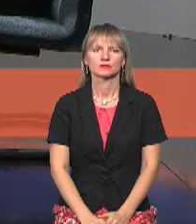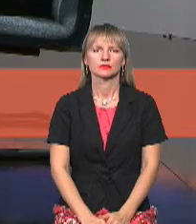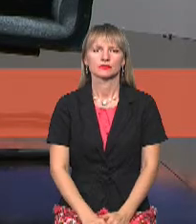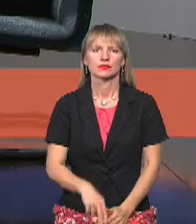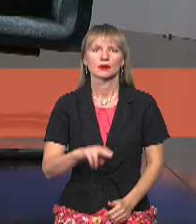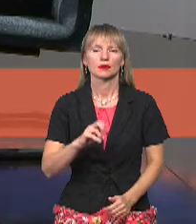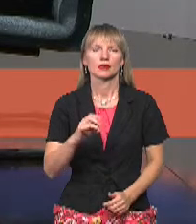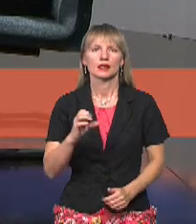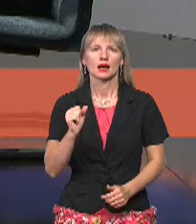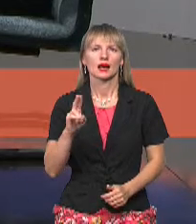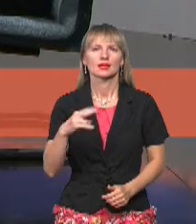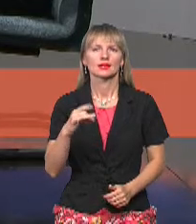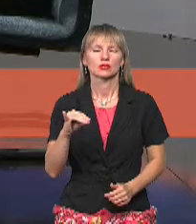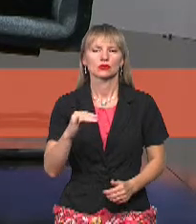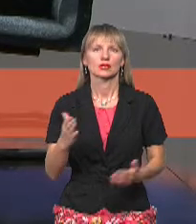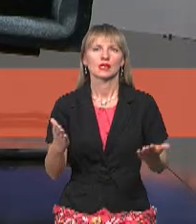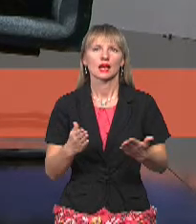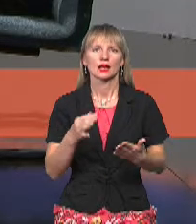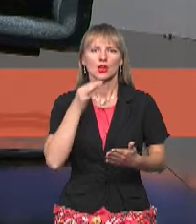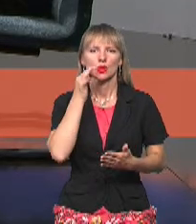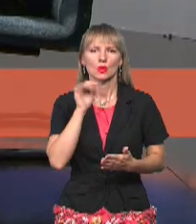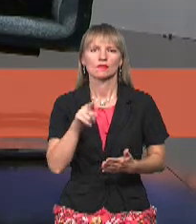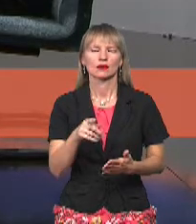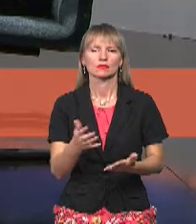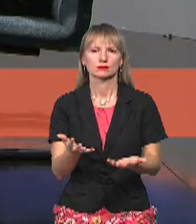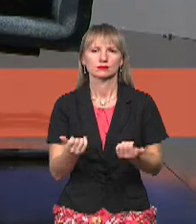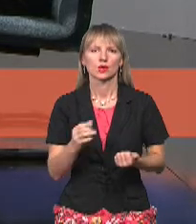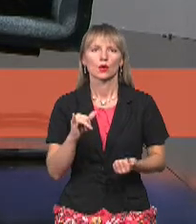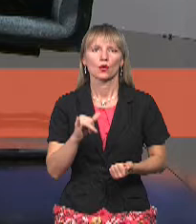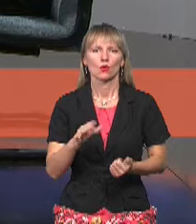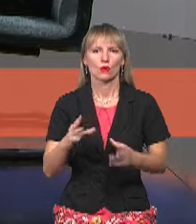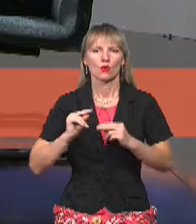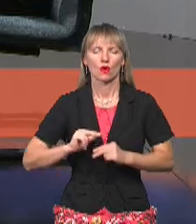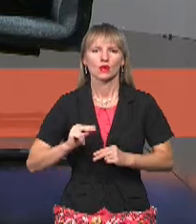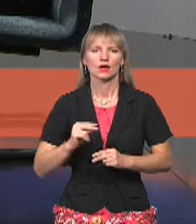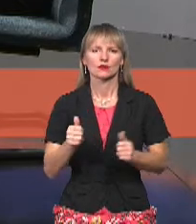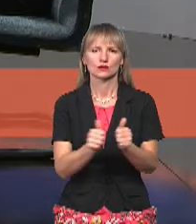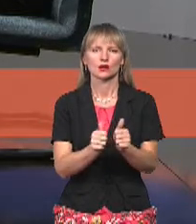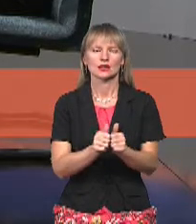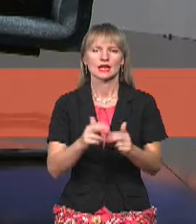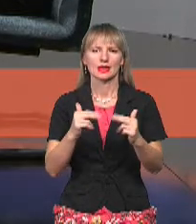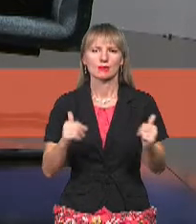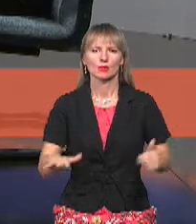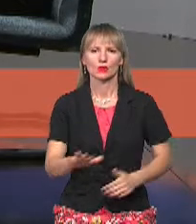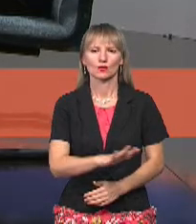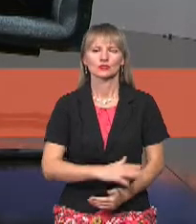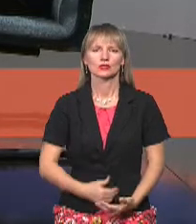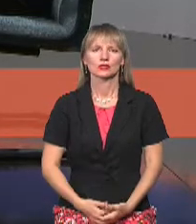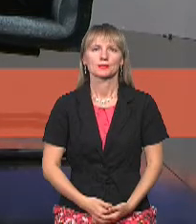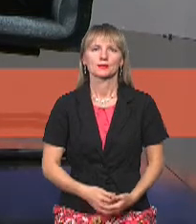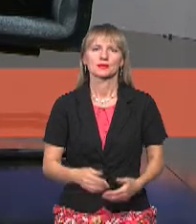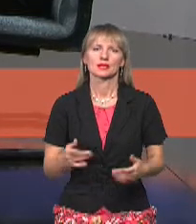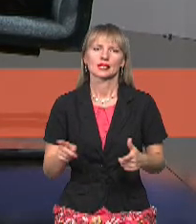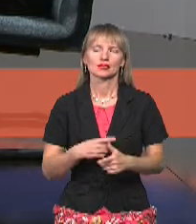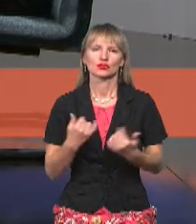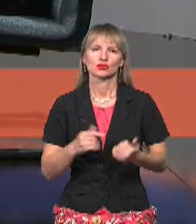Пан Андрію, який ви досвід перейняли у колег сусідньої Дніпропетровщини? Або